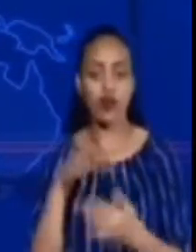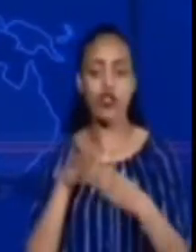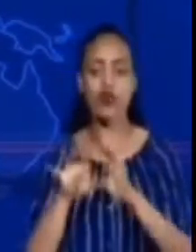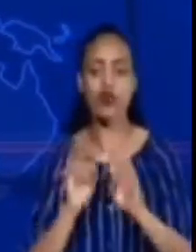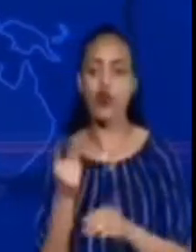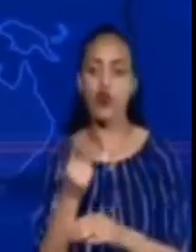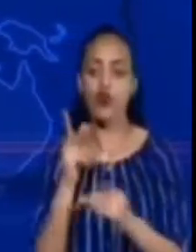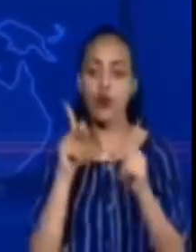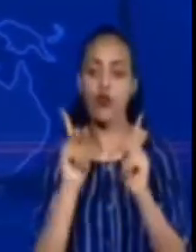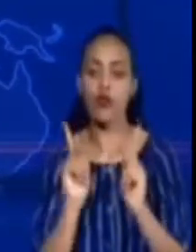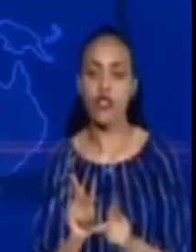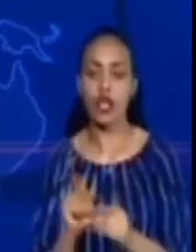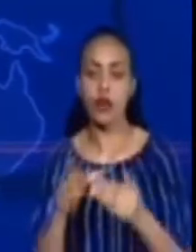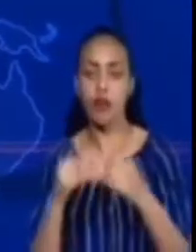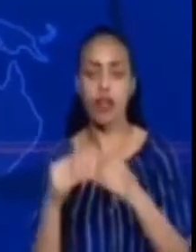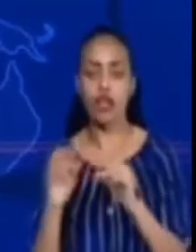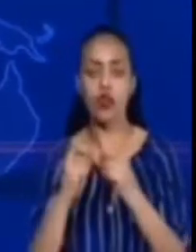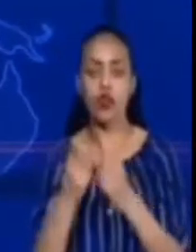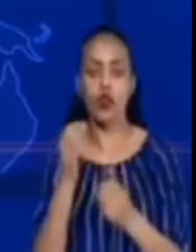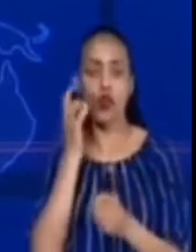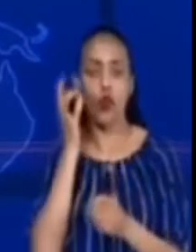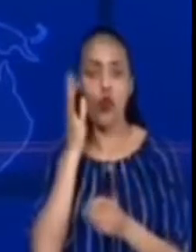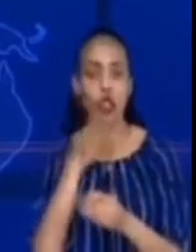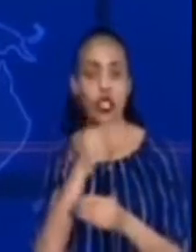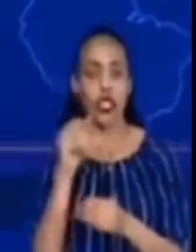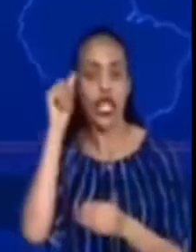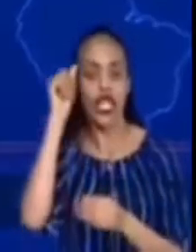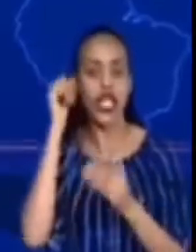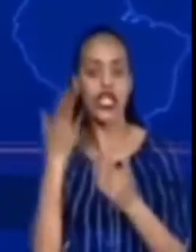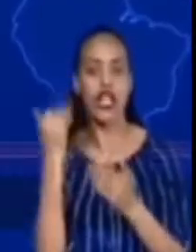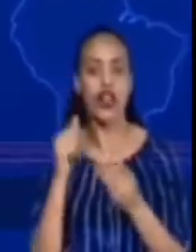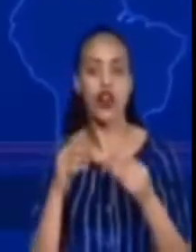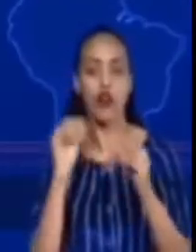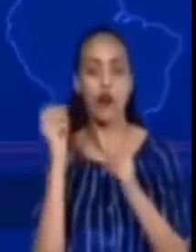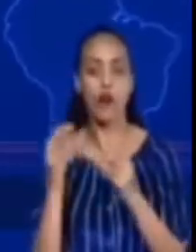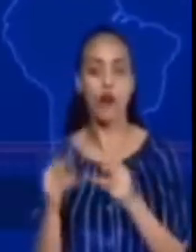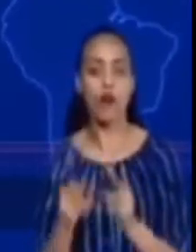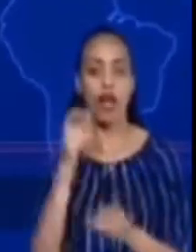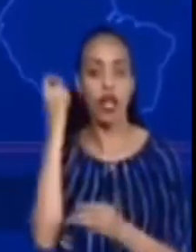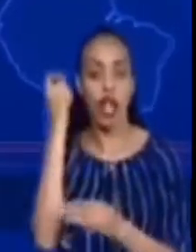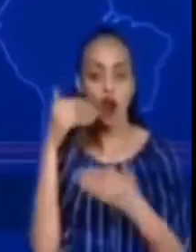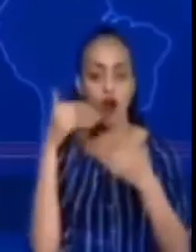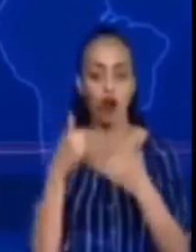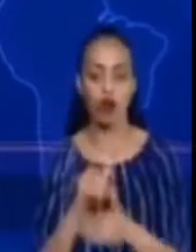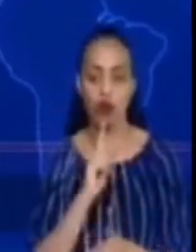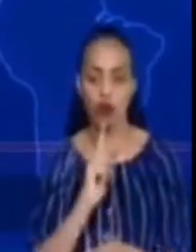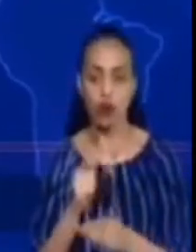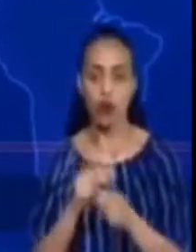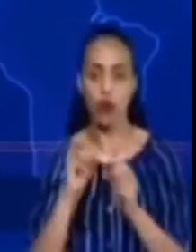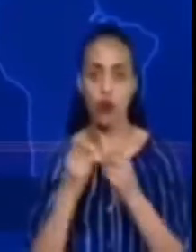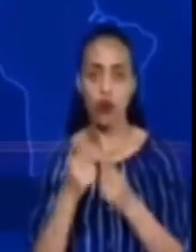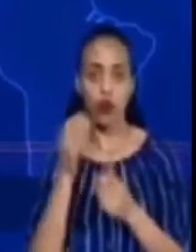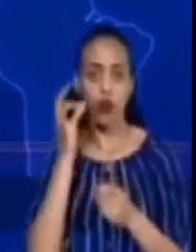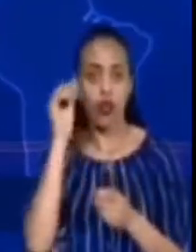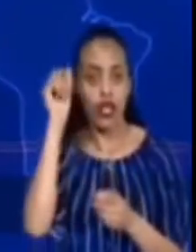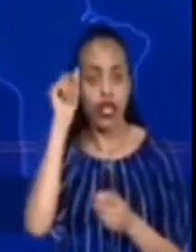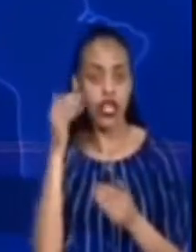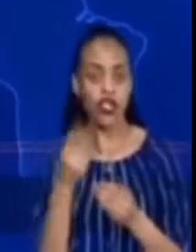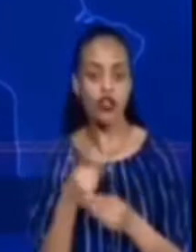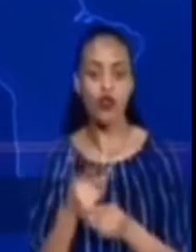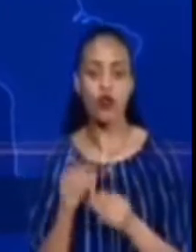በውሸት በጩኸት በምናምን የፈረሰ አጥር ነው ያንተ ምን አይነት ቆሻሻ ማህይ ማስተማሪ ነው ባክ ላሰማችሁ